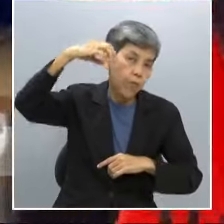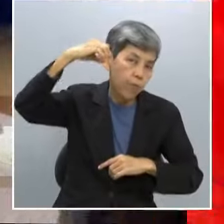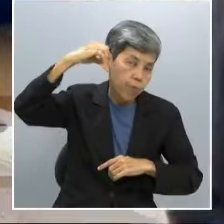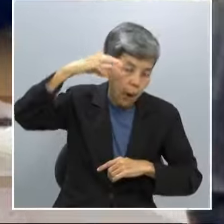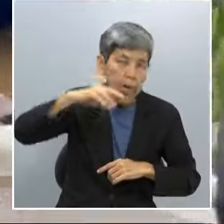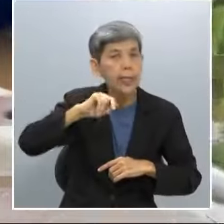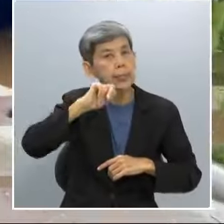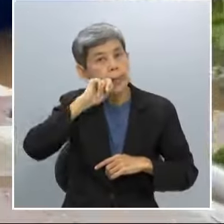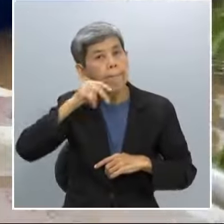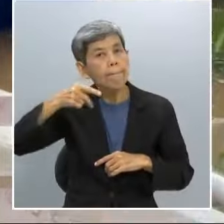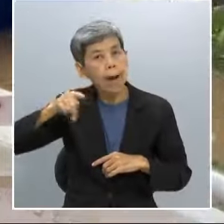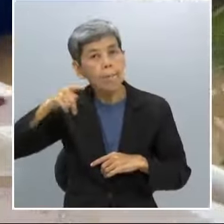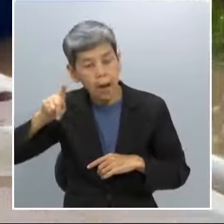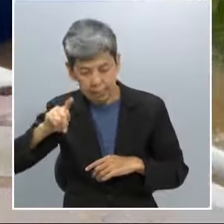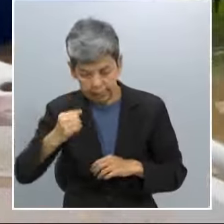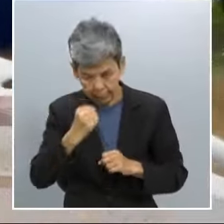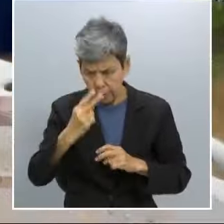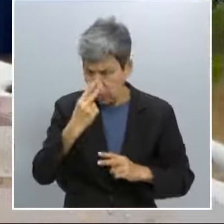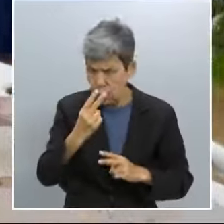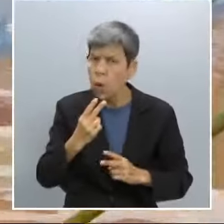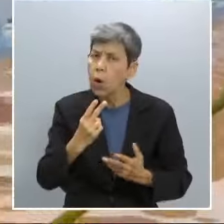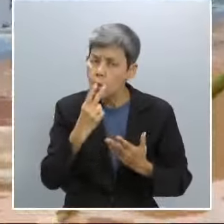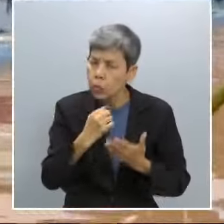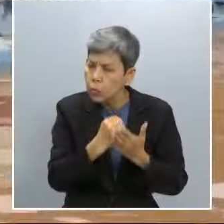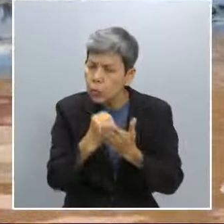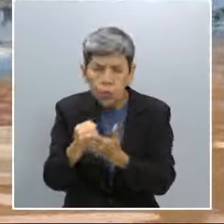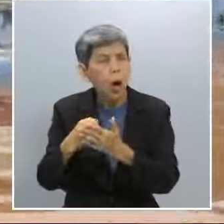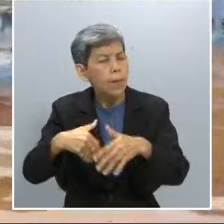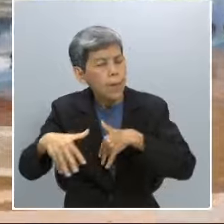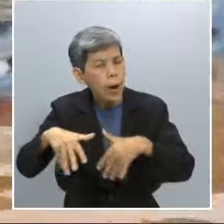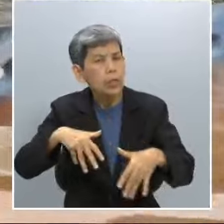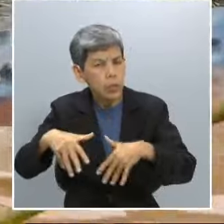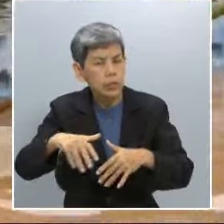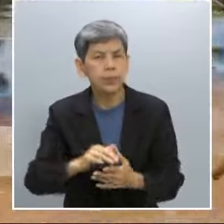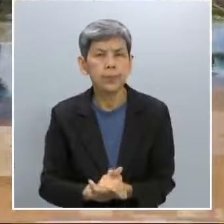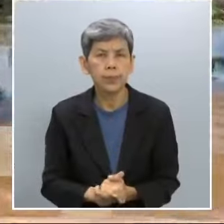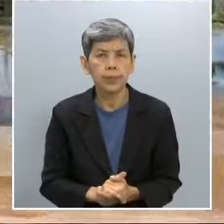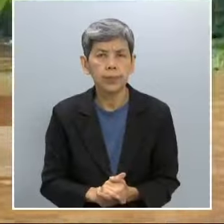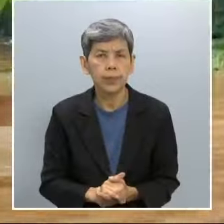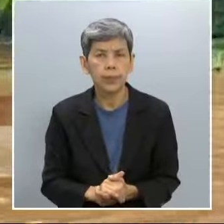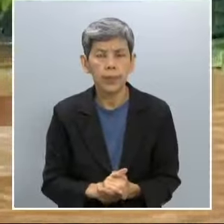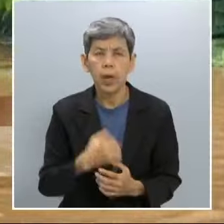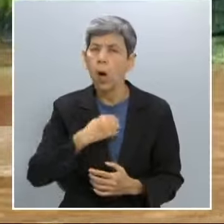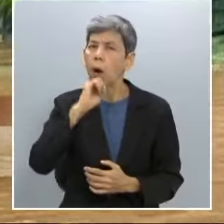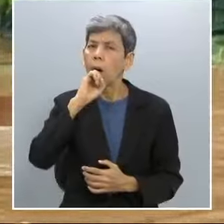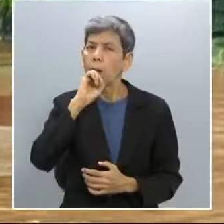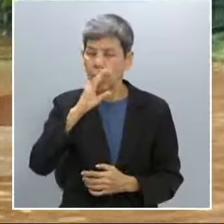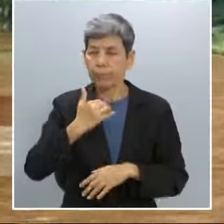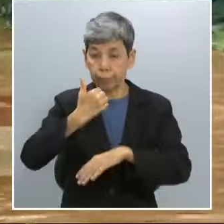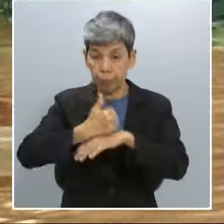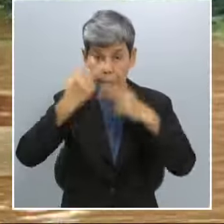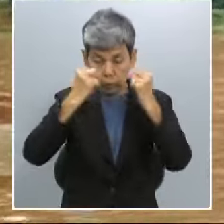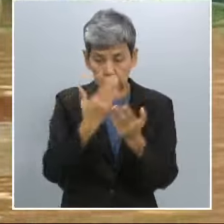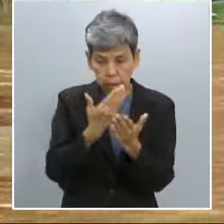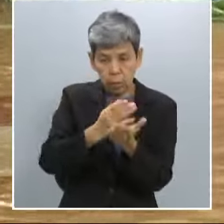ปาภูมิภาคให้ไปหามาตรการช่วยเหลือประชาชนขณะที่ก็แจ้งข่าวด้วยว่าน้ำตรีได้อนุมัติก็ประม